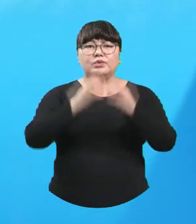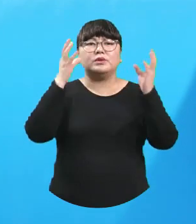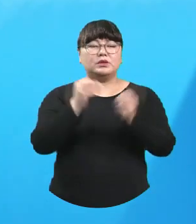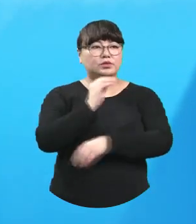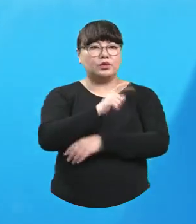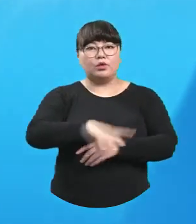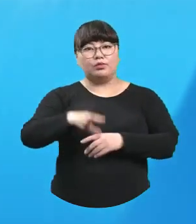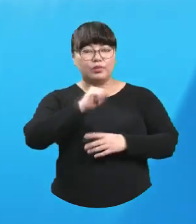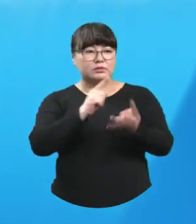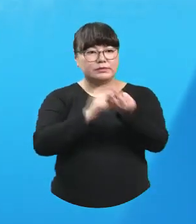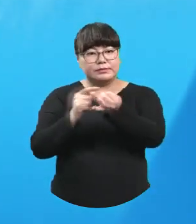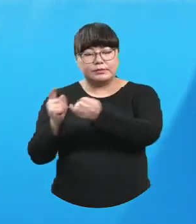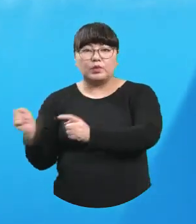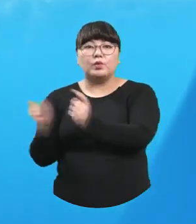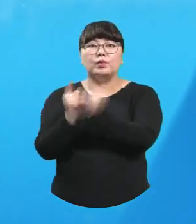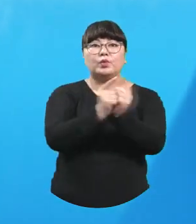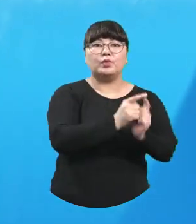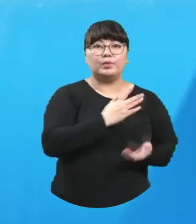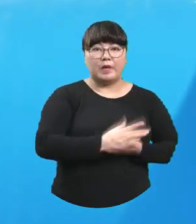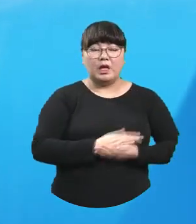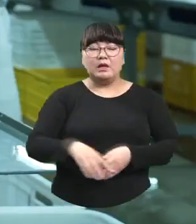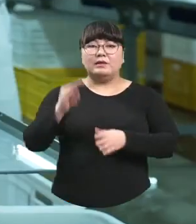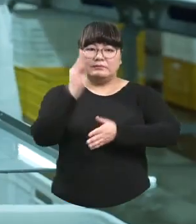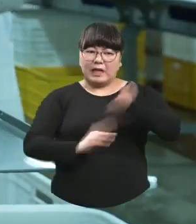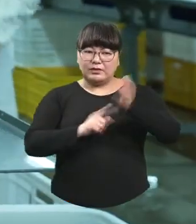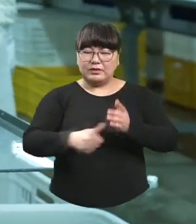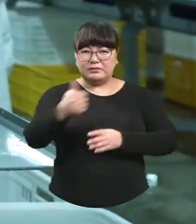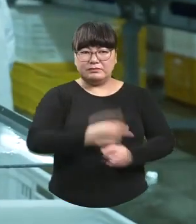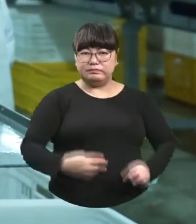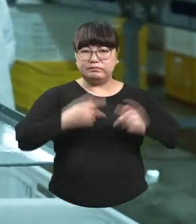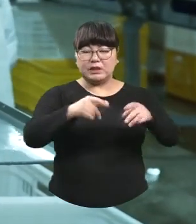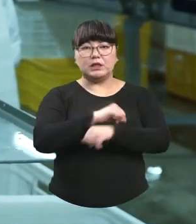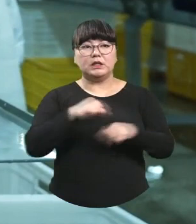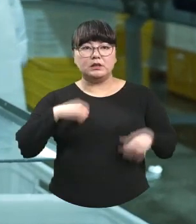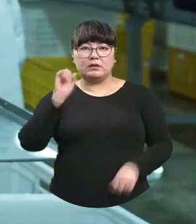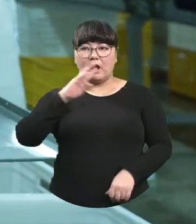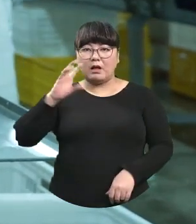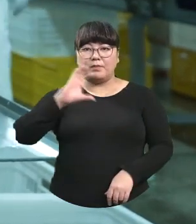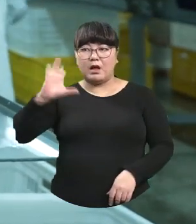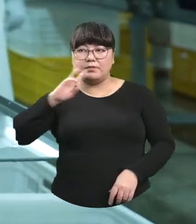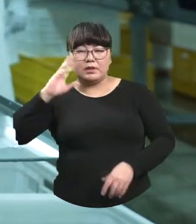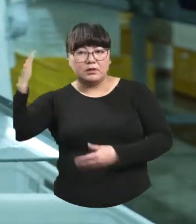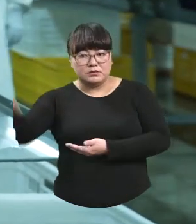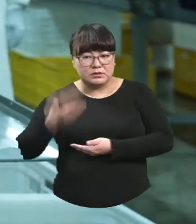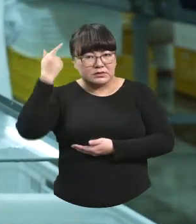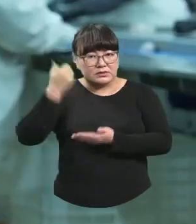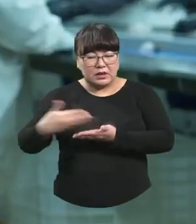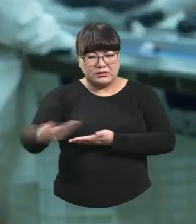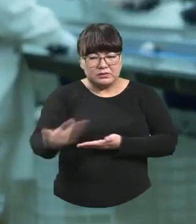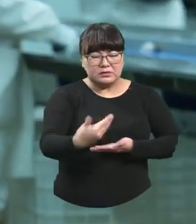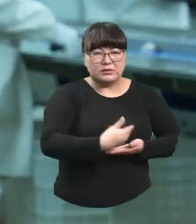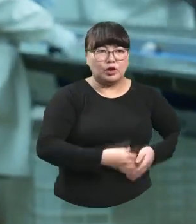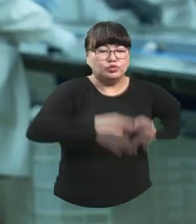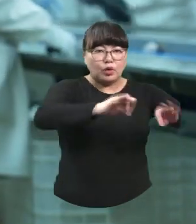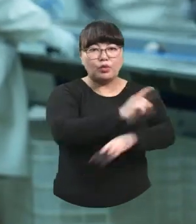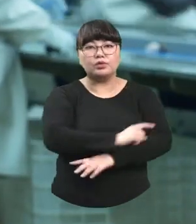бүтээгчдийн төлөөлөлтөд цуурлаар уулзаж байгаа нь юм. Татварын цогц шинжилгээг иргэд аж ахуй нэгжүүдээс ирсэн саналд үндэслэн хийснээр